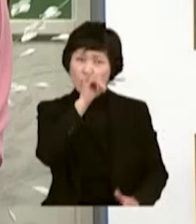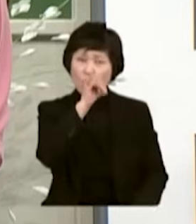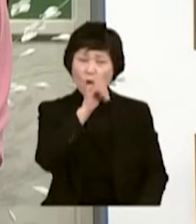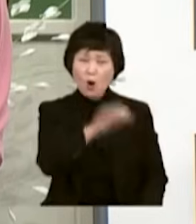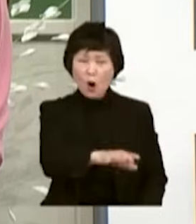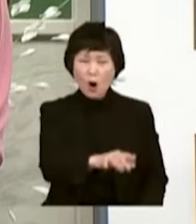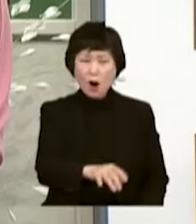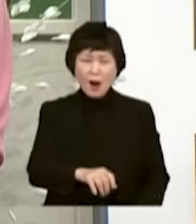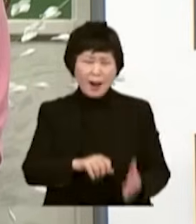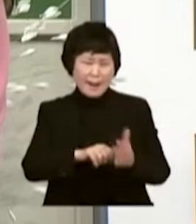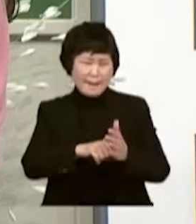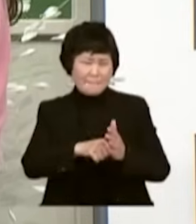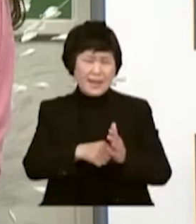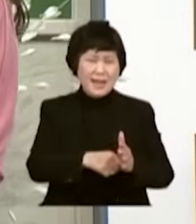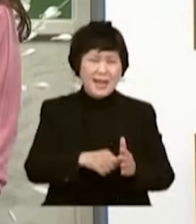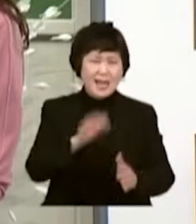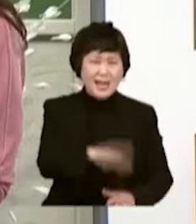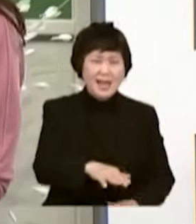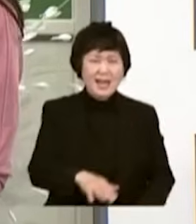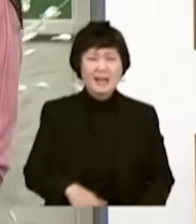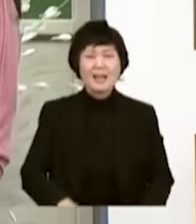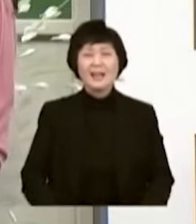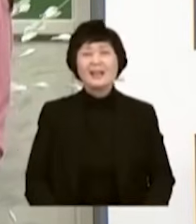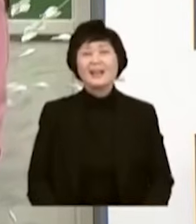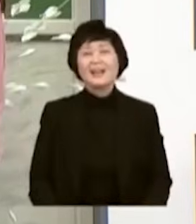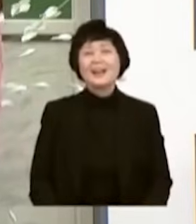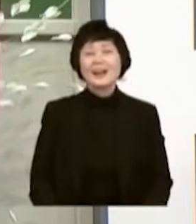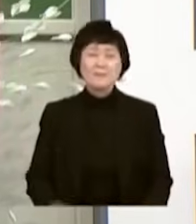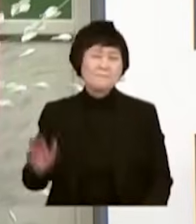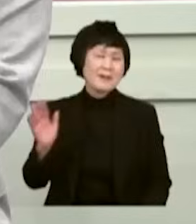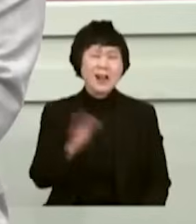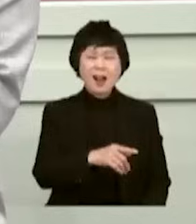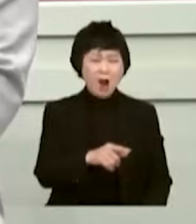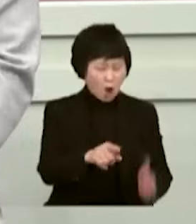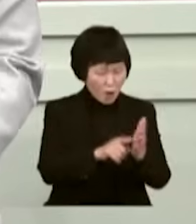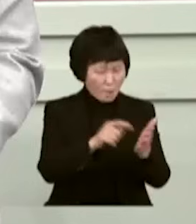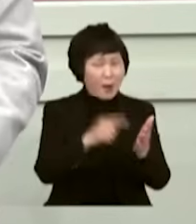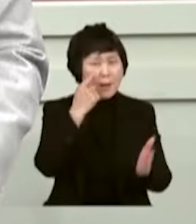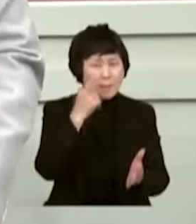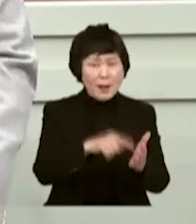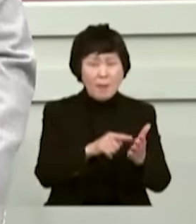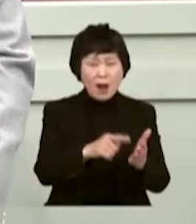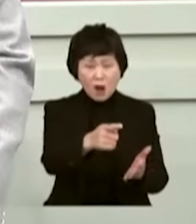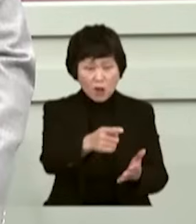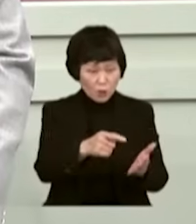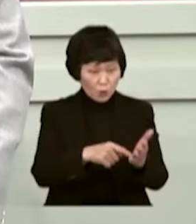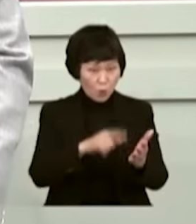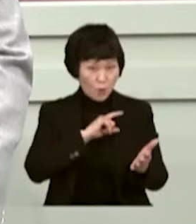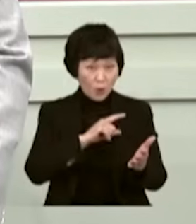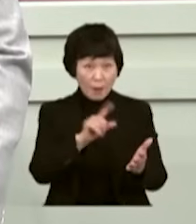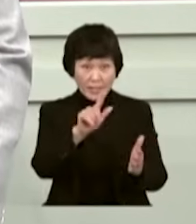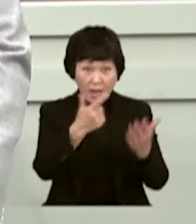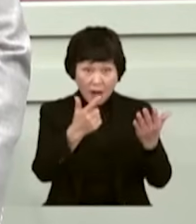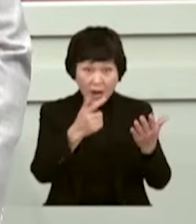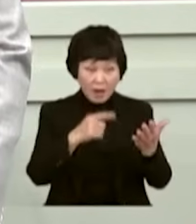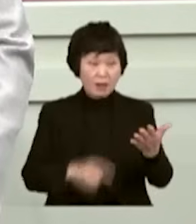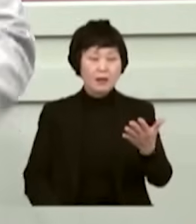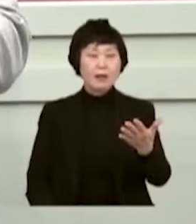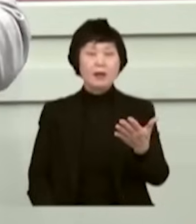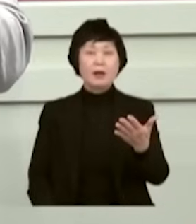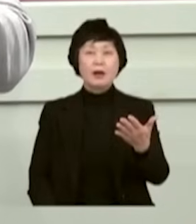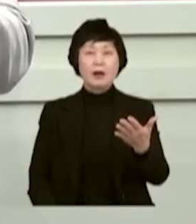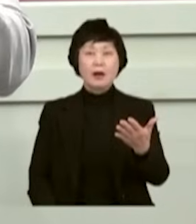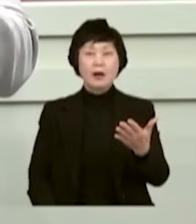구두발로다가 허벅지 때렸죠. 아 하고 일어나더라고. 허벅지를 찼어요. 그러니까 일어나더니 이거 너 아니야 그러니까